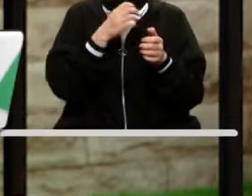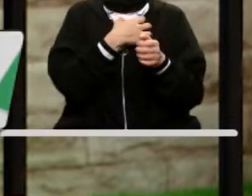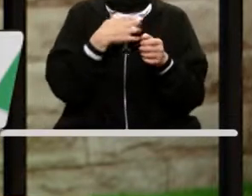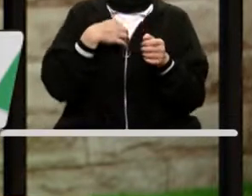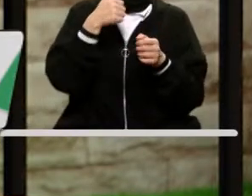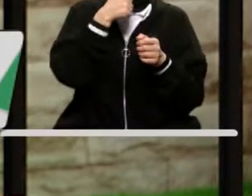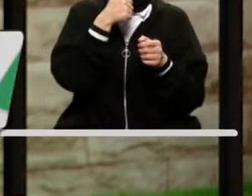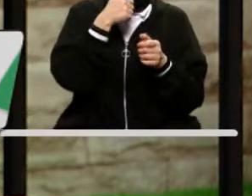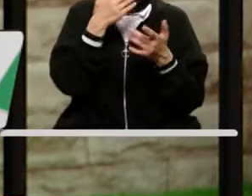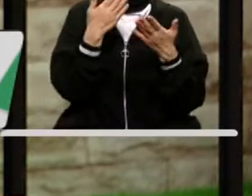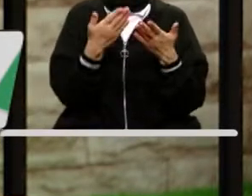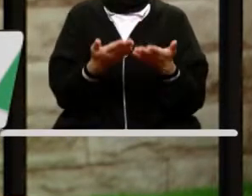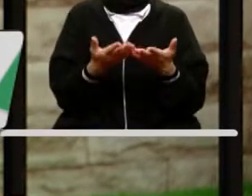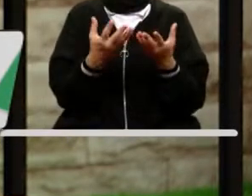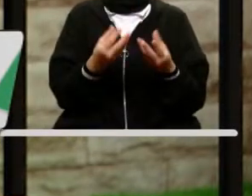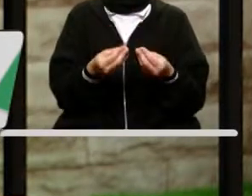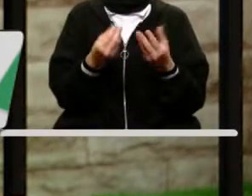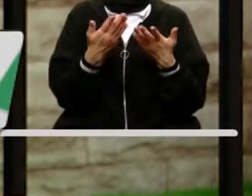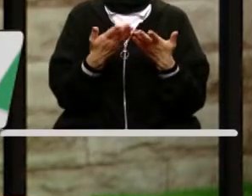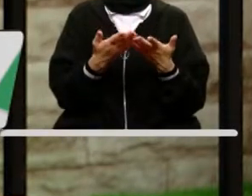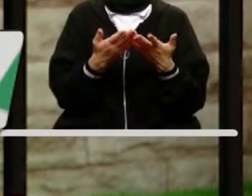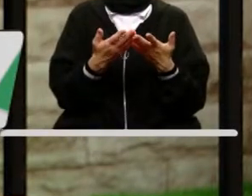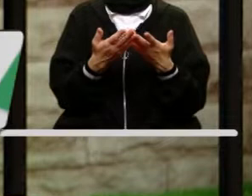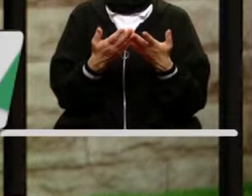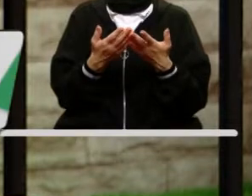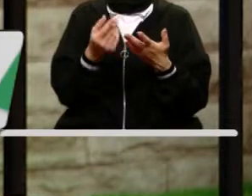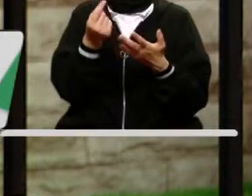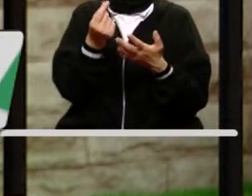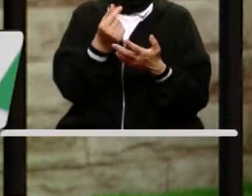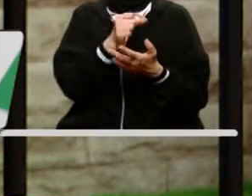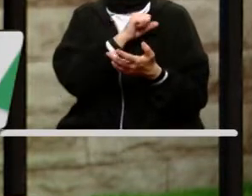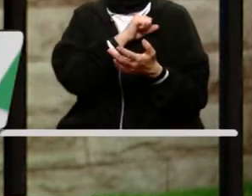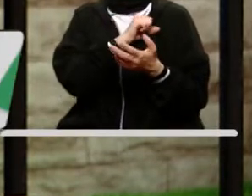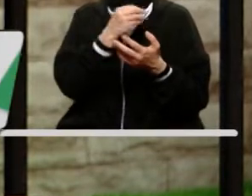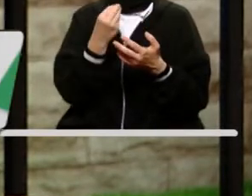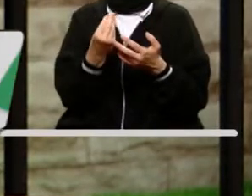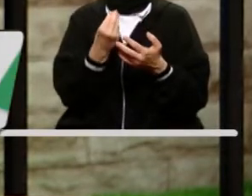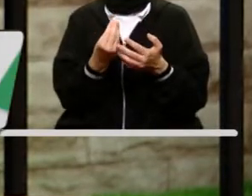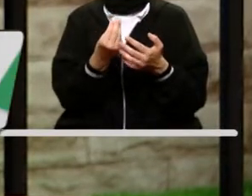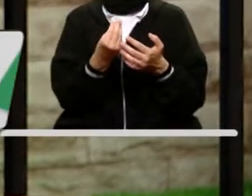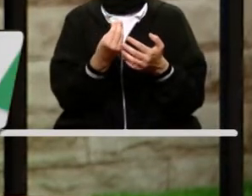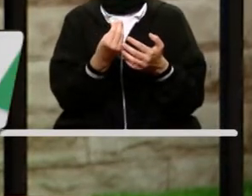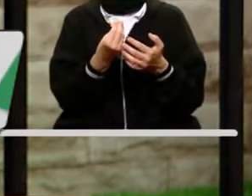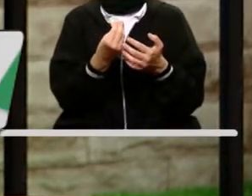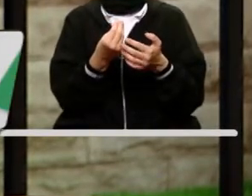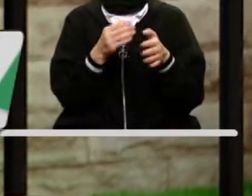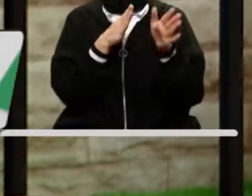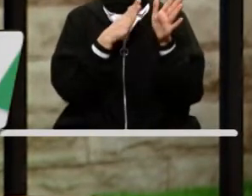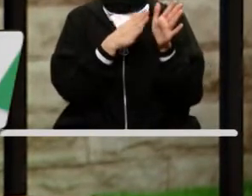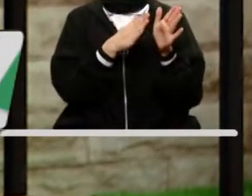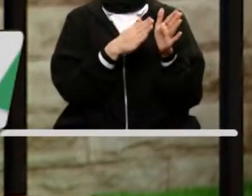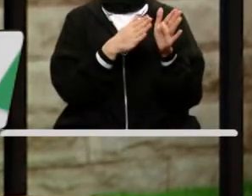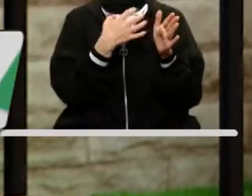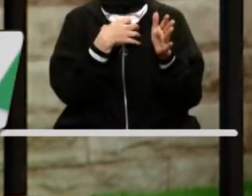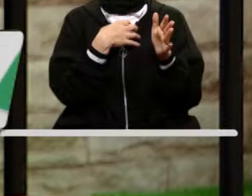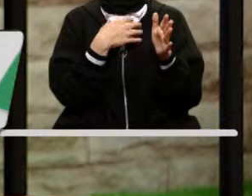çok. Hafif kaygı olması kulak memesi kıvamında iyidir. İyidir. Çok iyidir. Yani diri biraz tutar. Tabii evet. Sürekli kendini zinde tutar